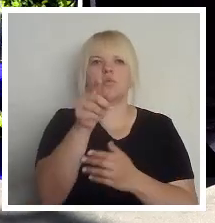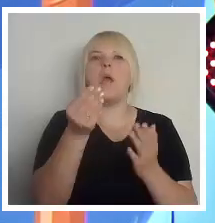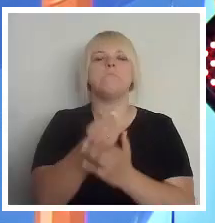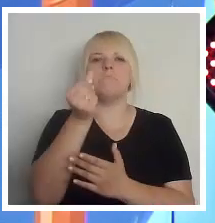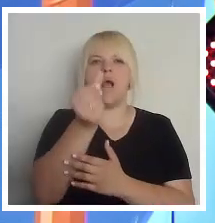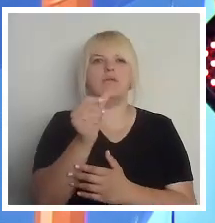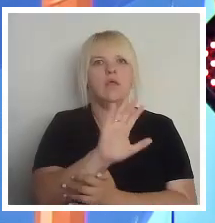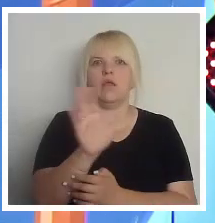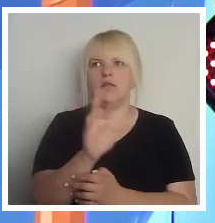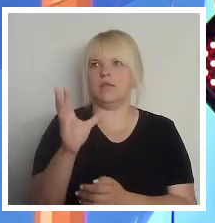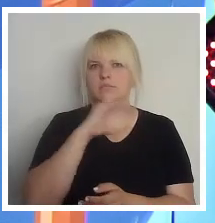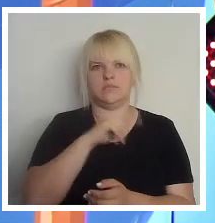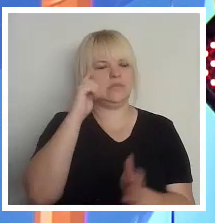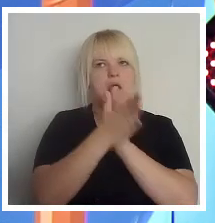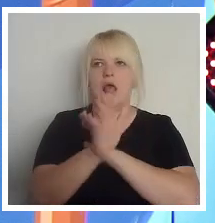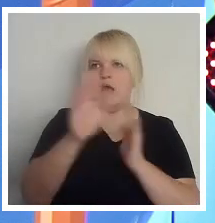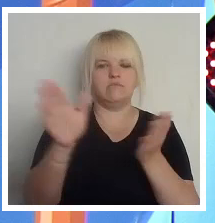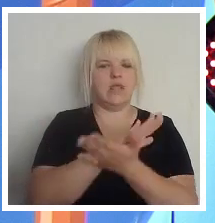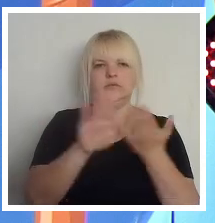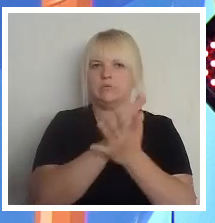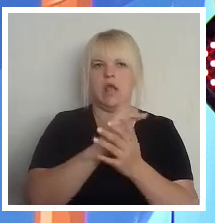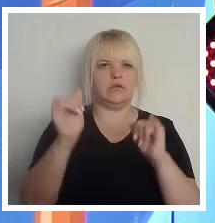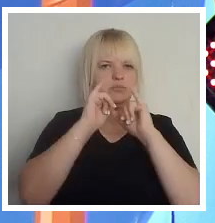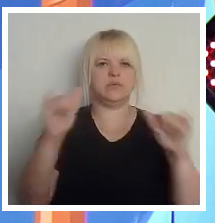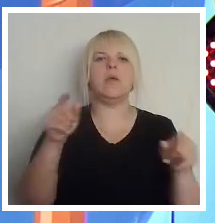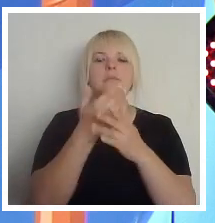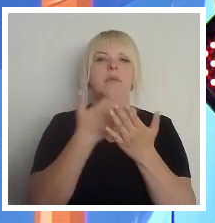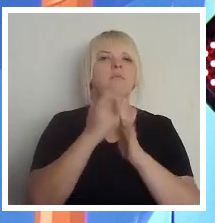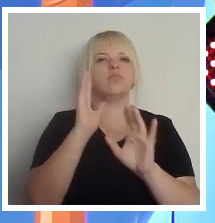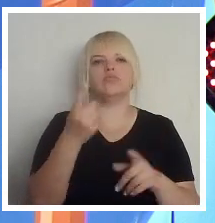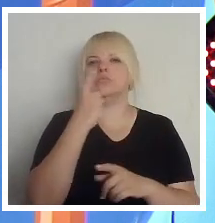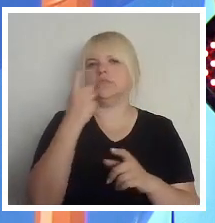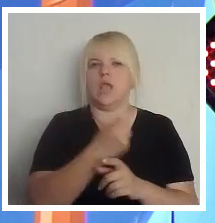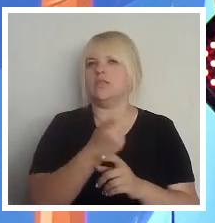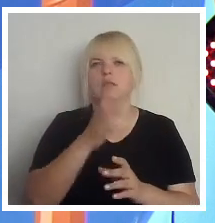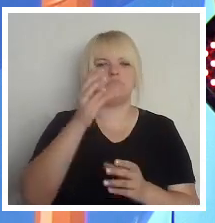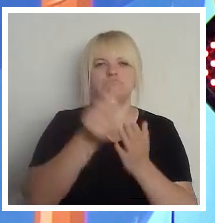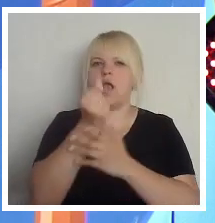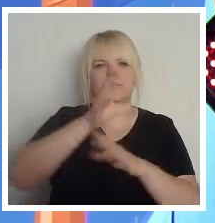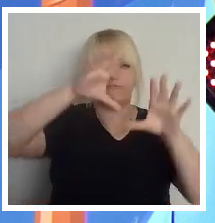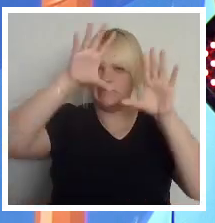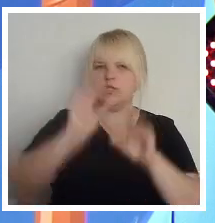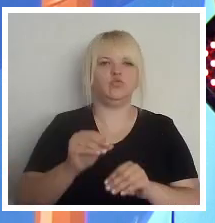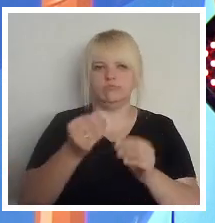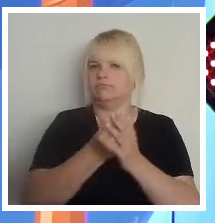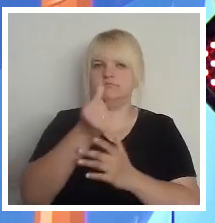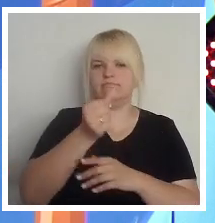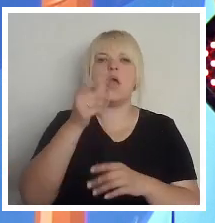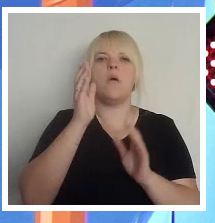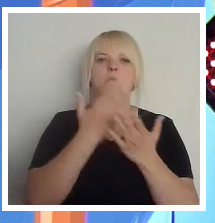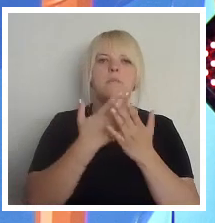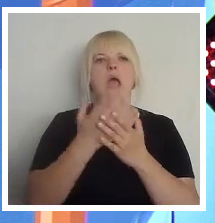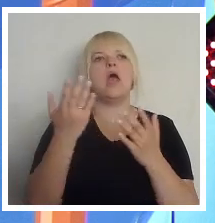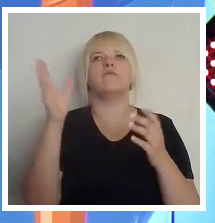arī apstākļos, ja mums portālā Delfa būtu hard paywalls un būtu, teiksim, valstī kritiskā situācija,